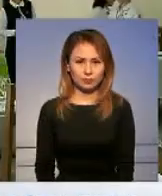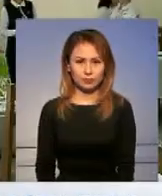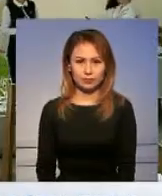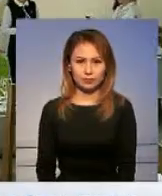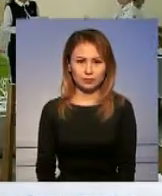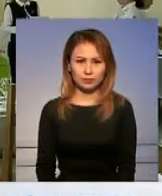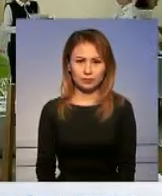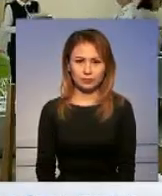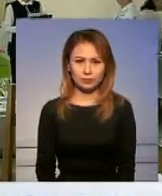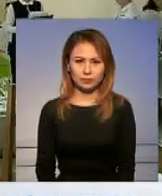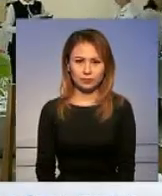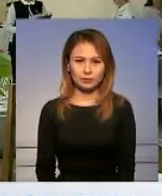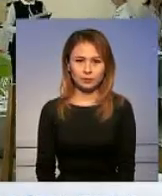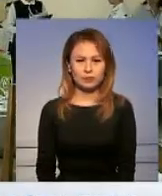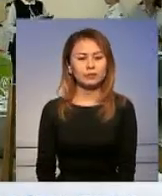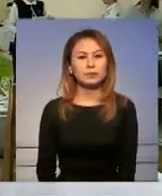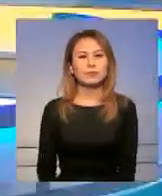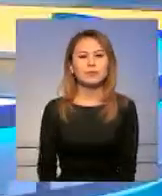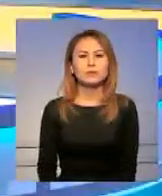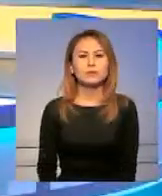Орал, Хабар 24.